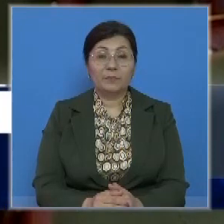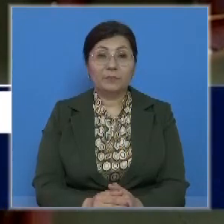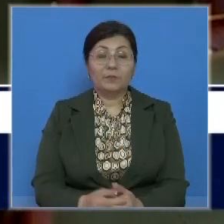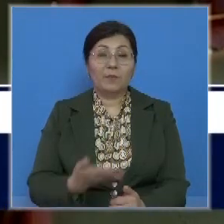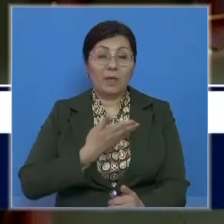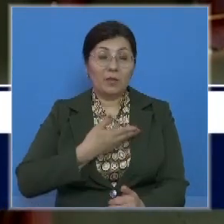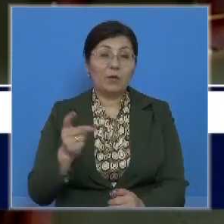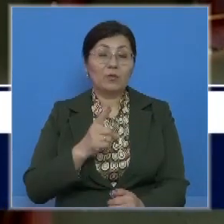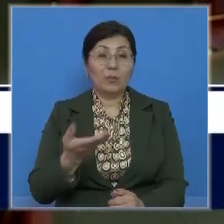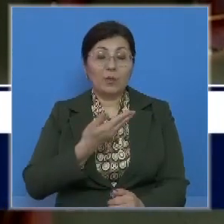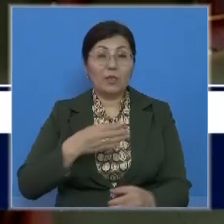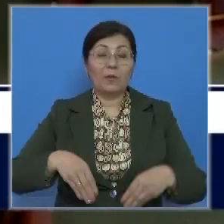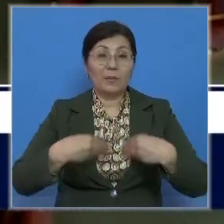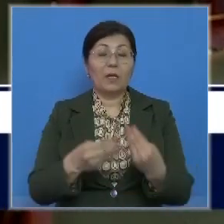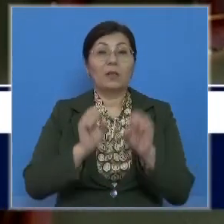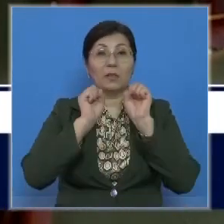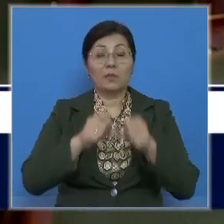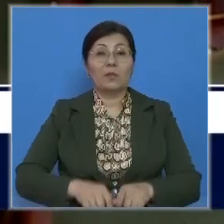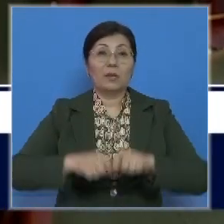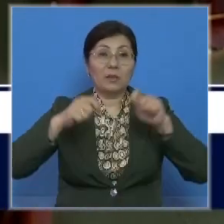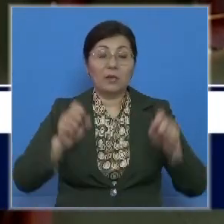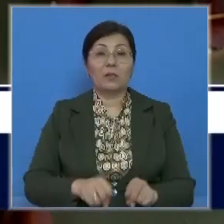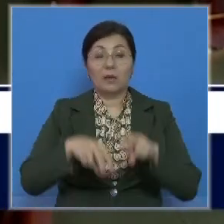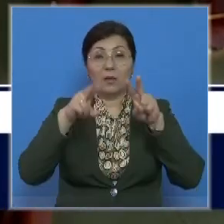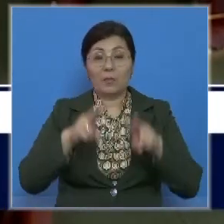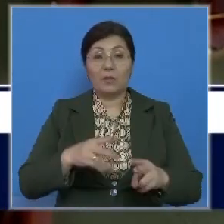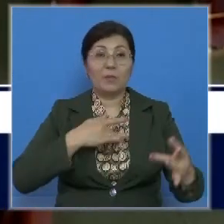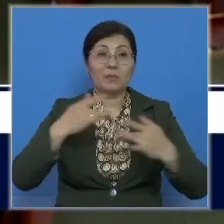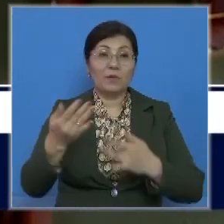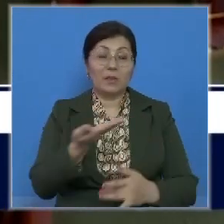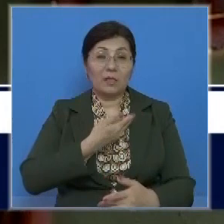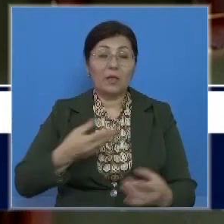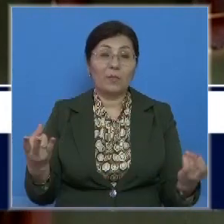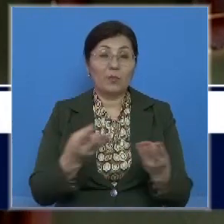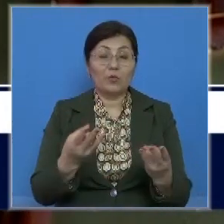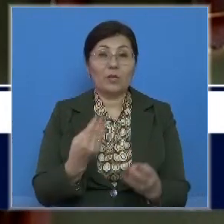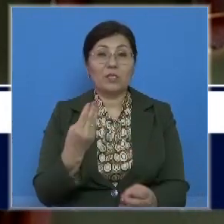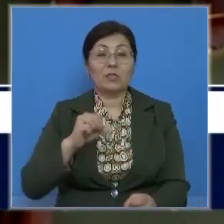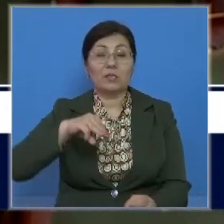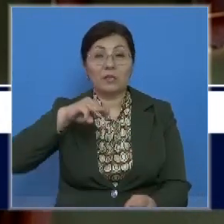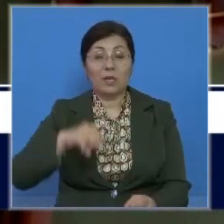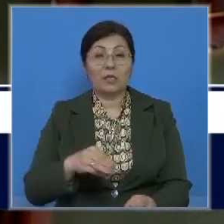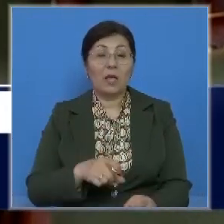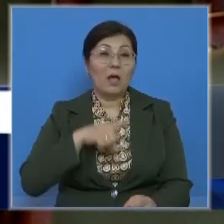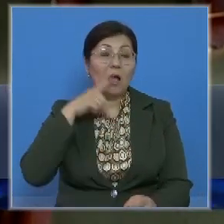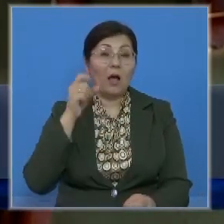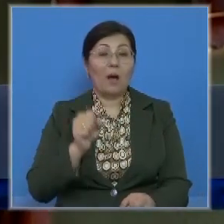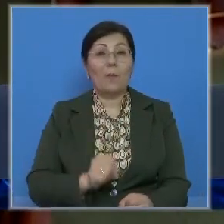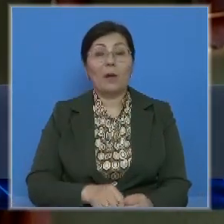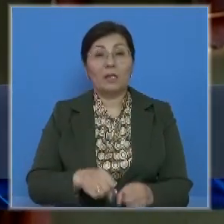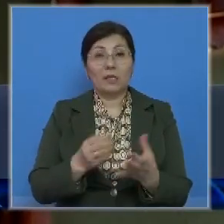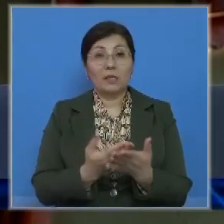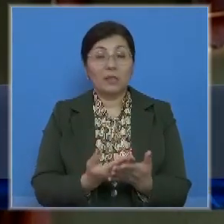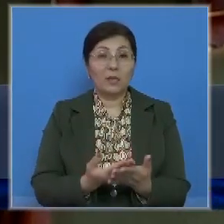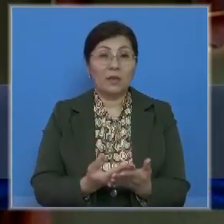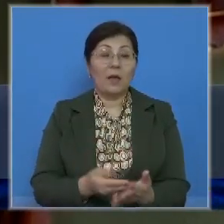Мы хотели бы, чтобы нам дали разрешение открыть профессиональный театр. Нам нужна штатная должность, а молодых специалистов без штата